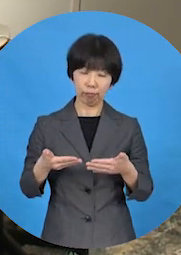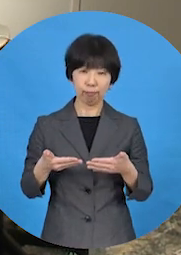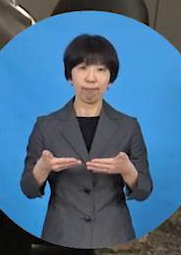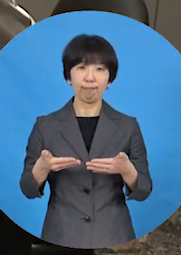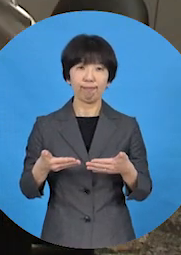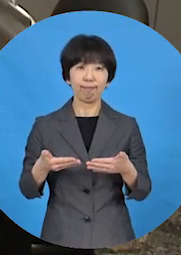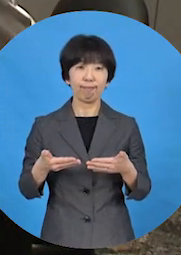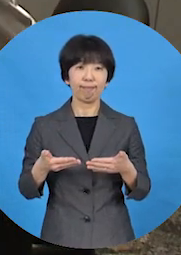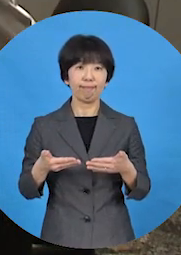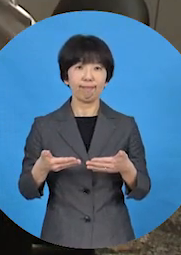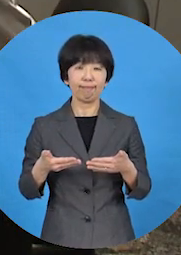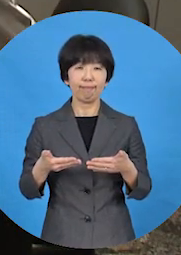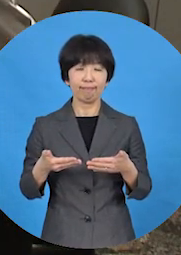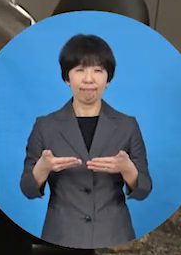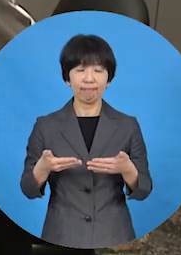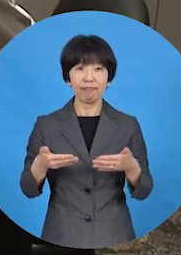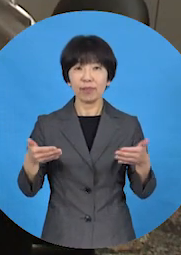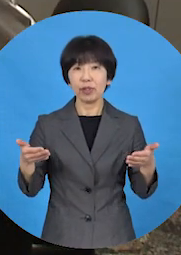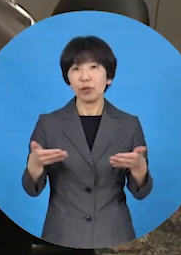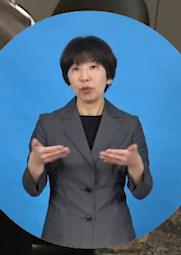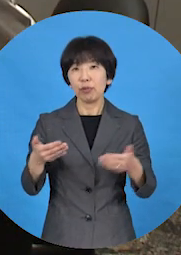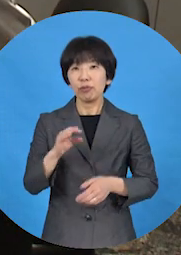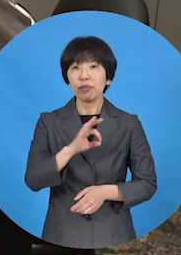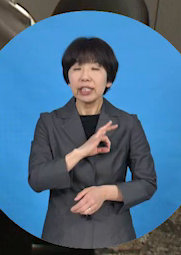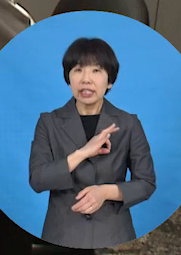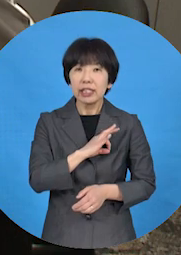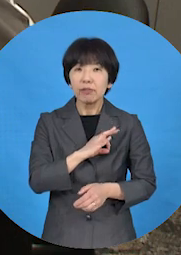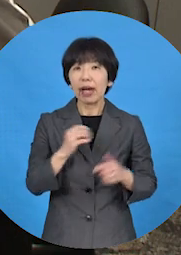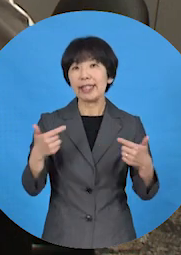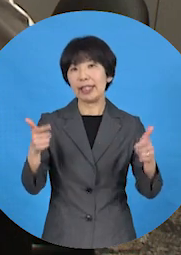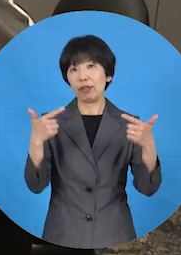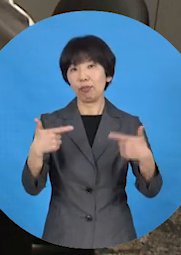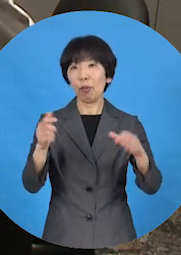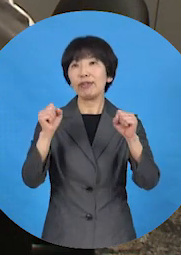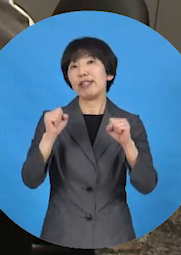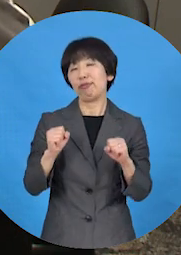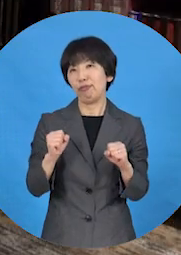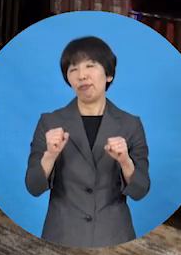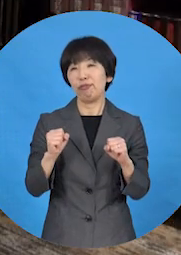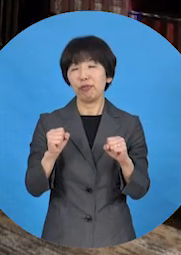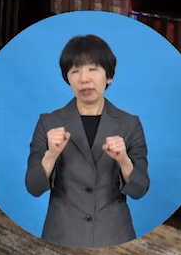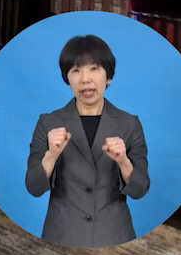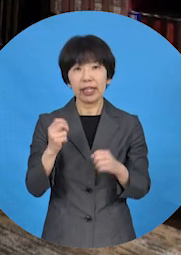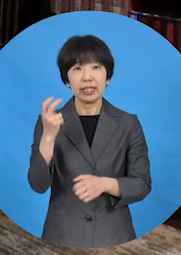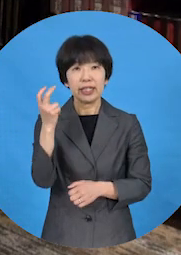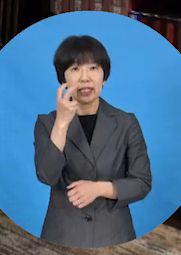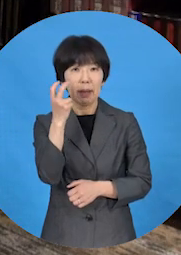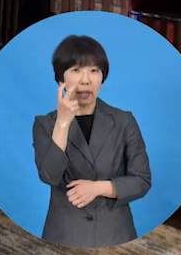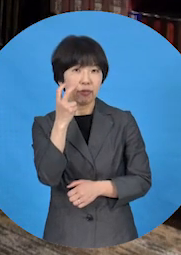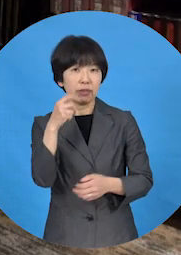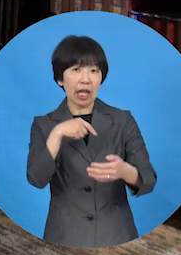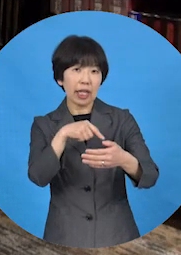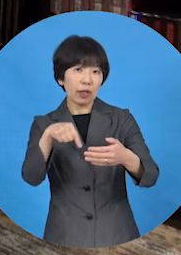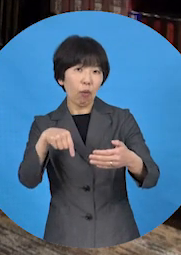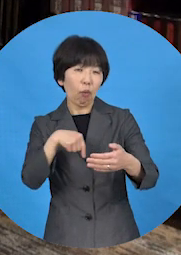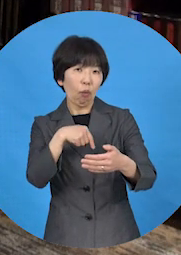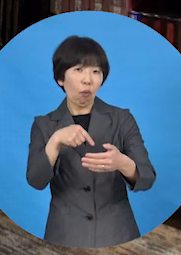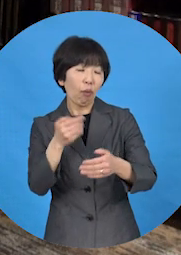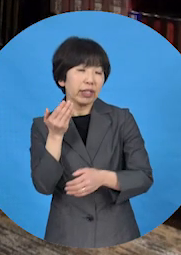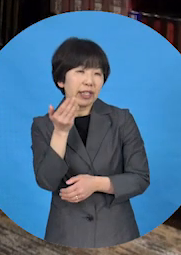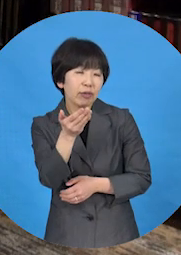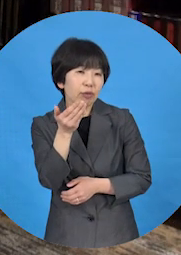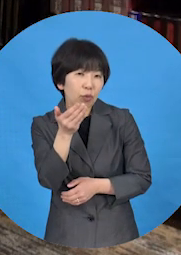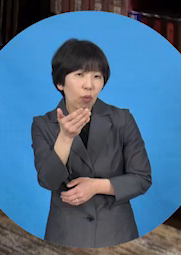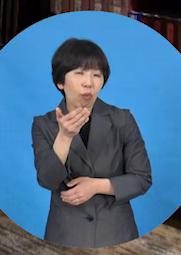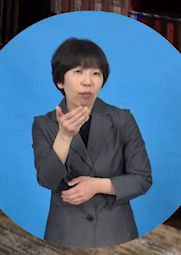をですね、図書館職員が支援するためのコーナーです。で後ろの方にご覧いただきますように、参考図